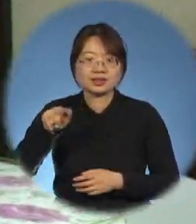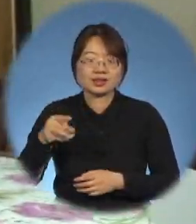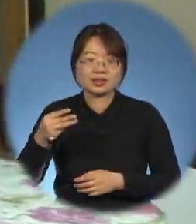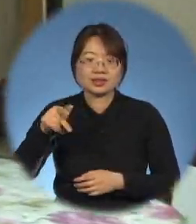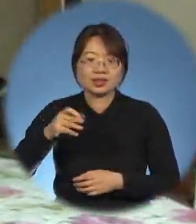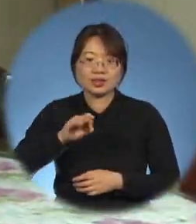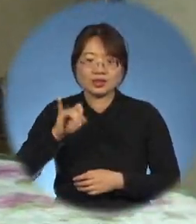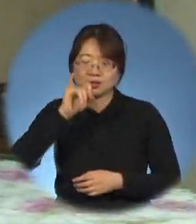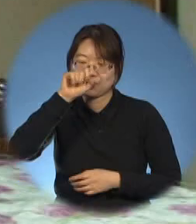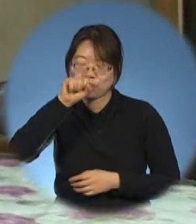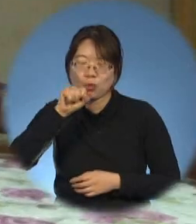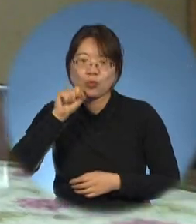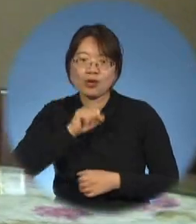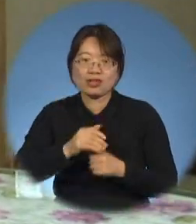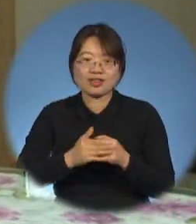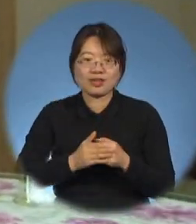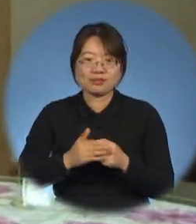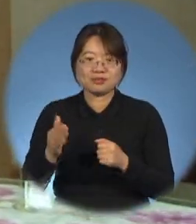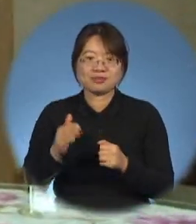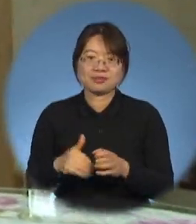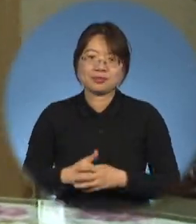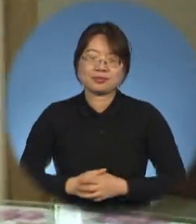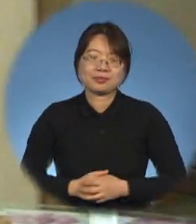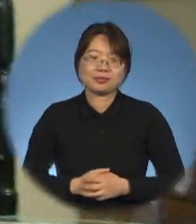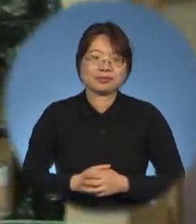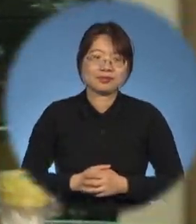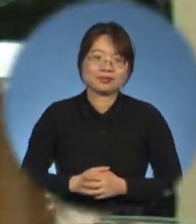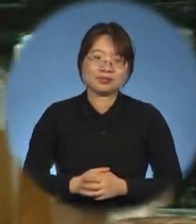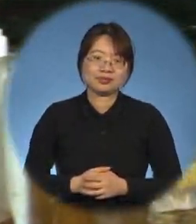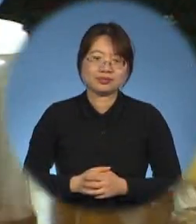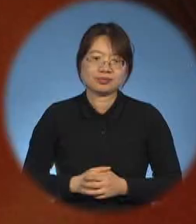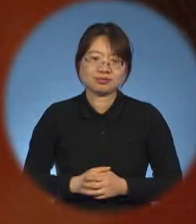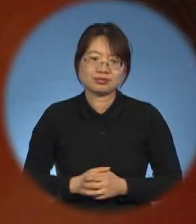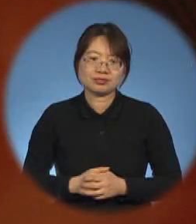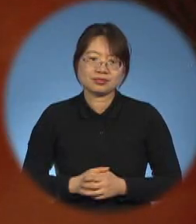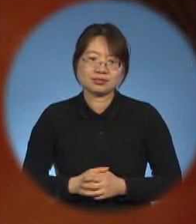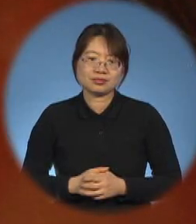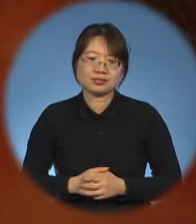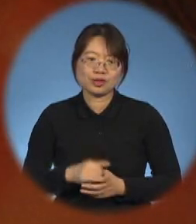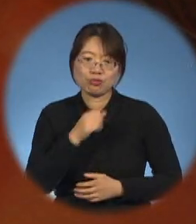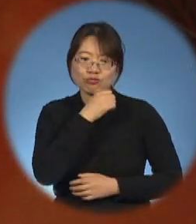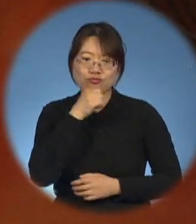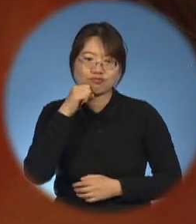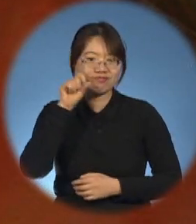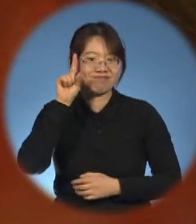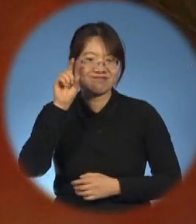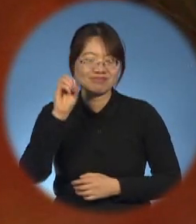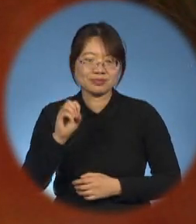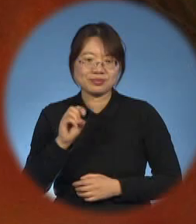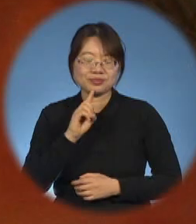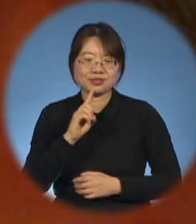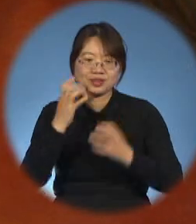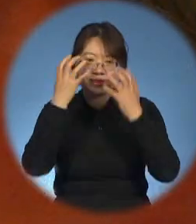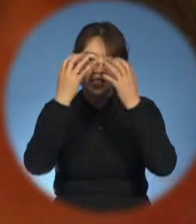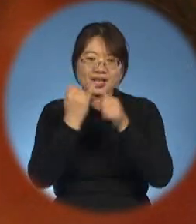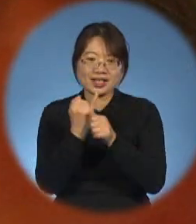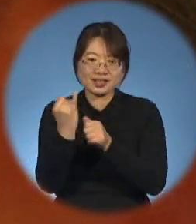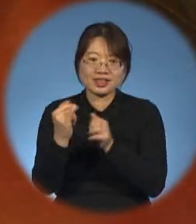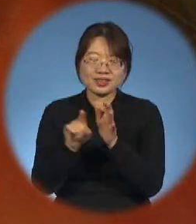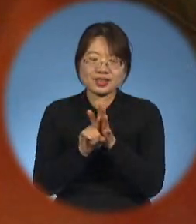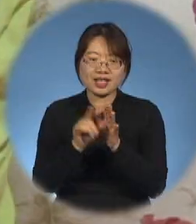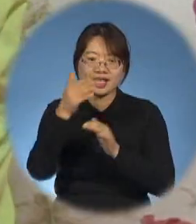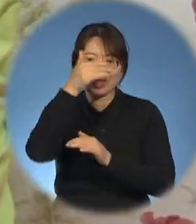딱 싸워 예 아 예 뭐든 용 고생한 아내를 위해